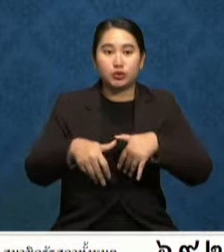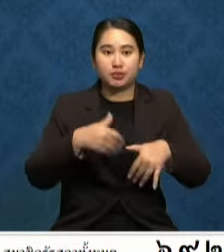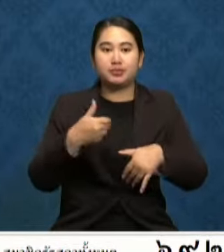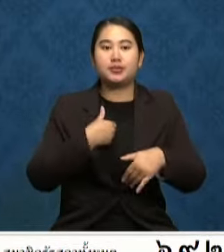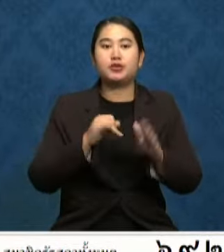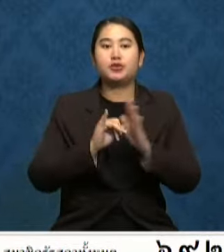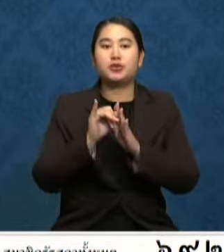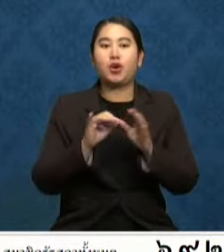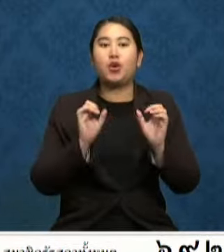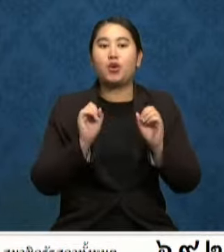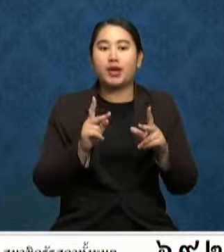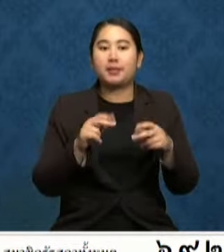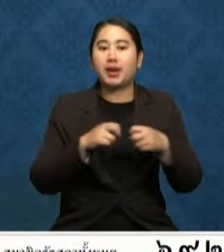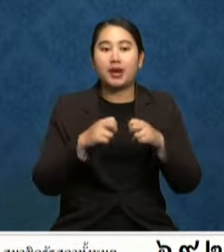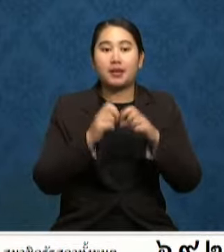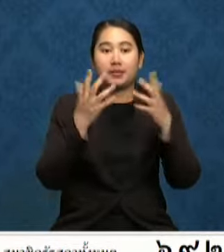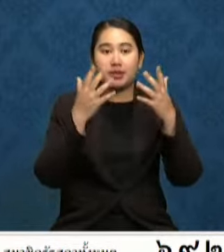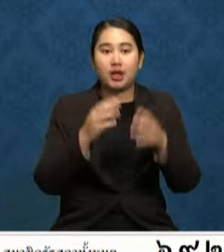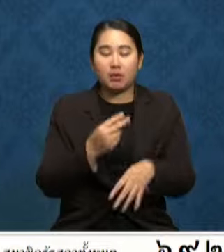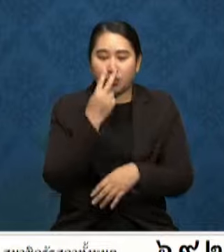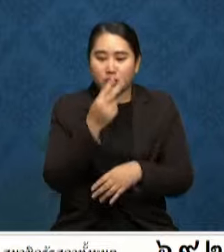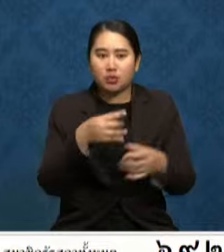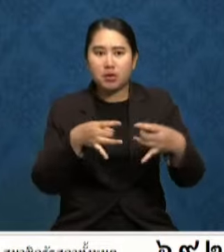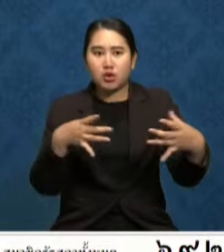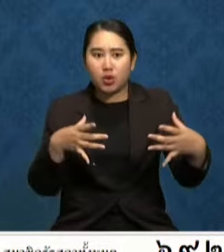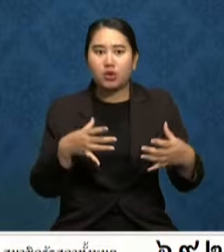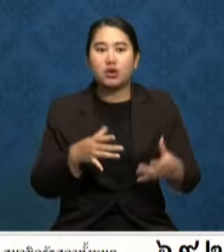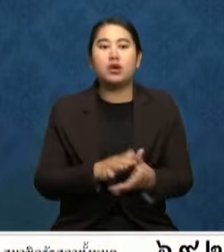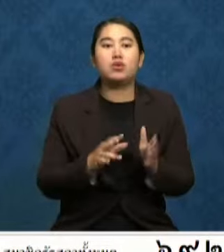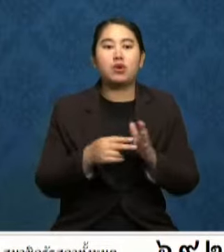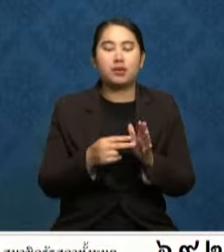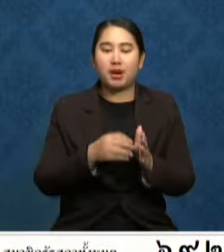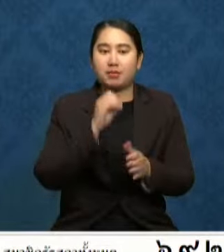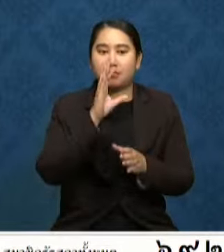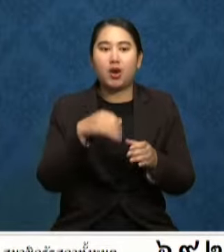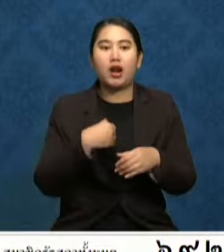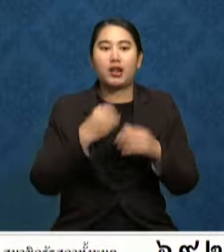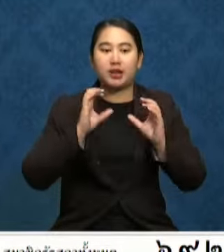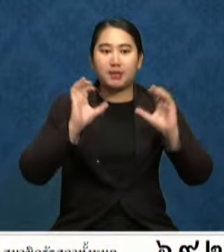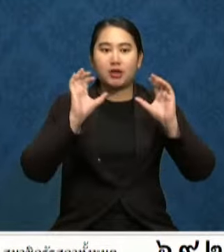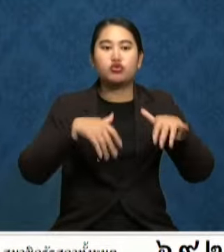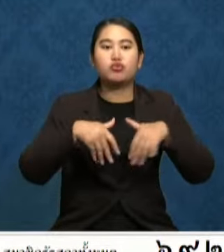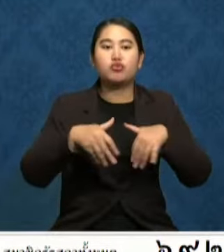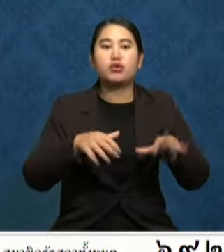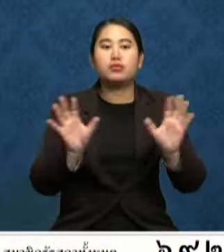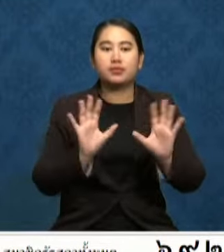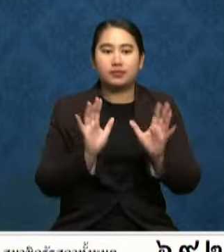โอเคเลยแตถ้คมองคนลเรื่องกประชาชนนี้ คอยามาอ้างวเปรฐบาประชาชน